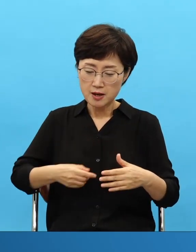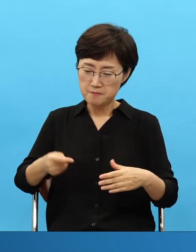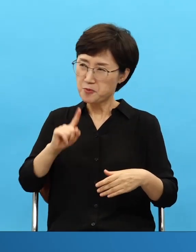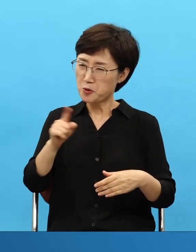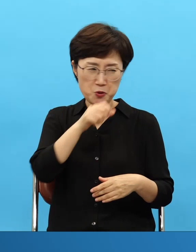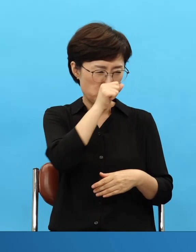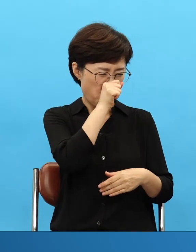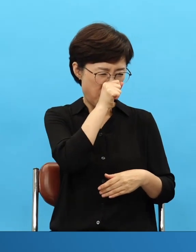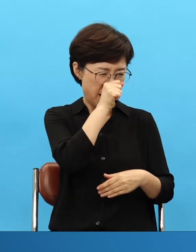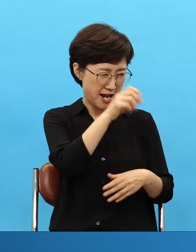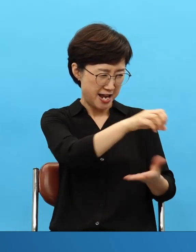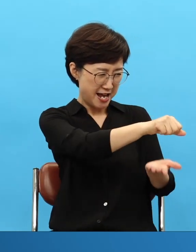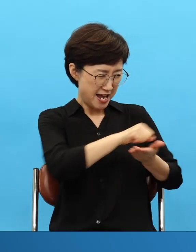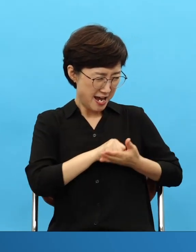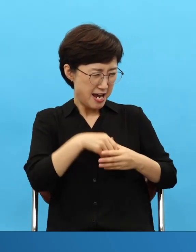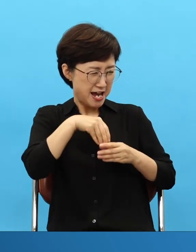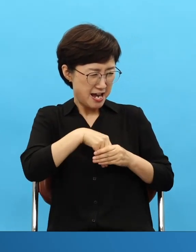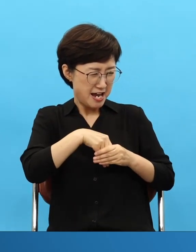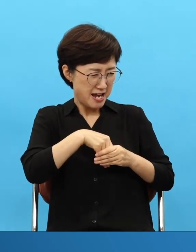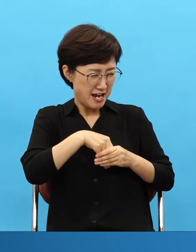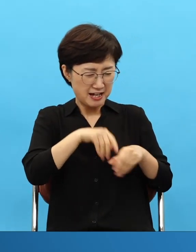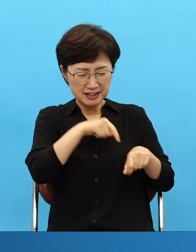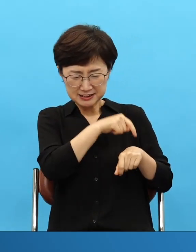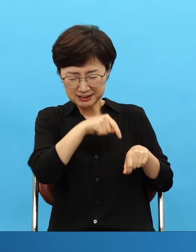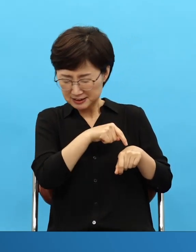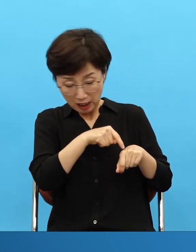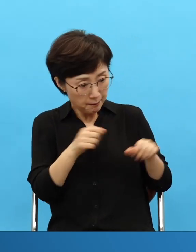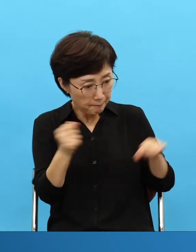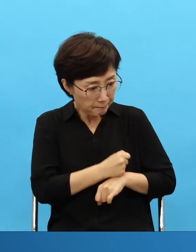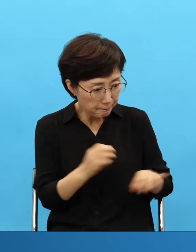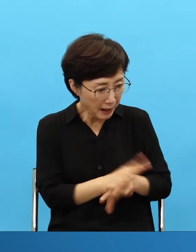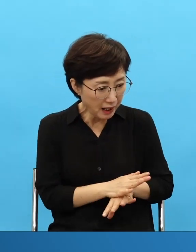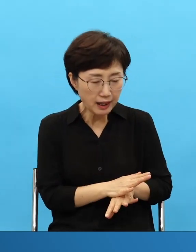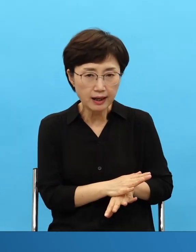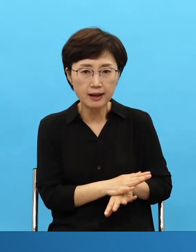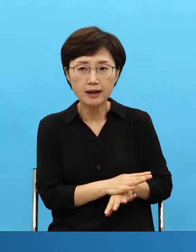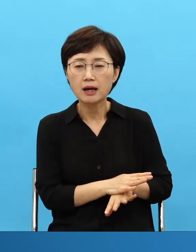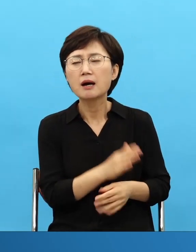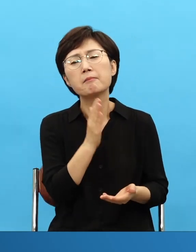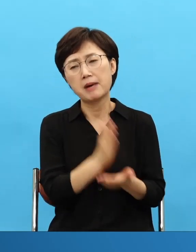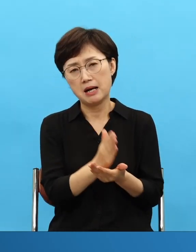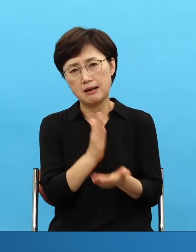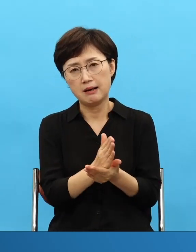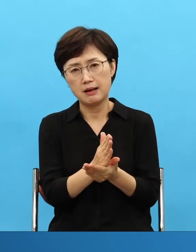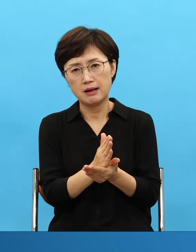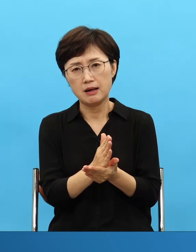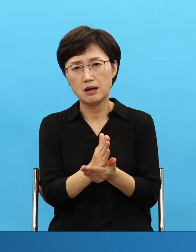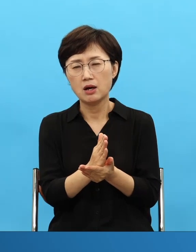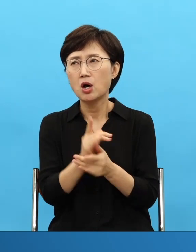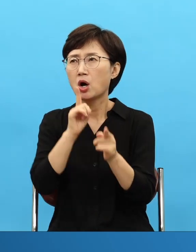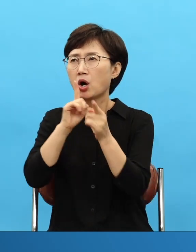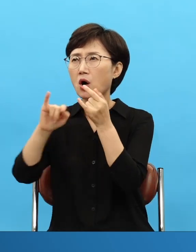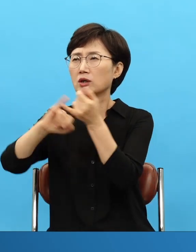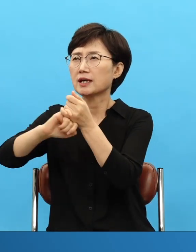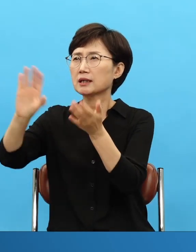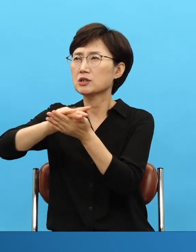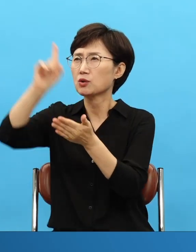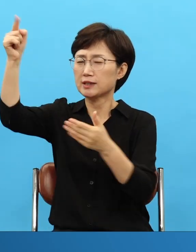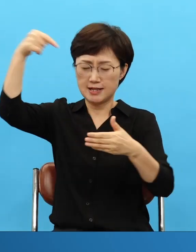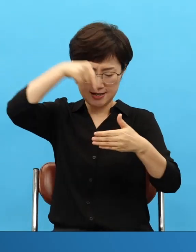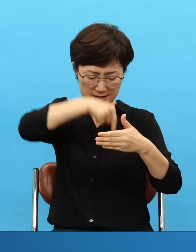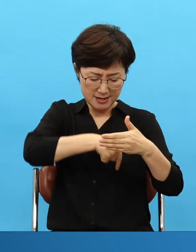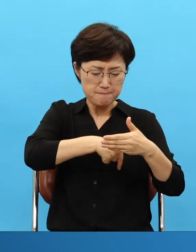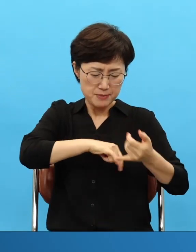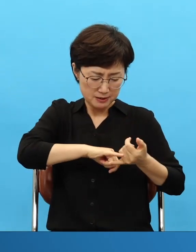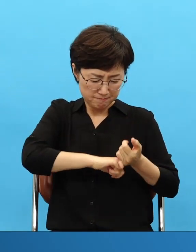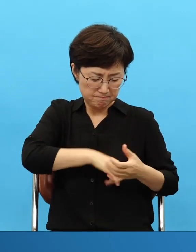partisan that will never be felled. 그리고 여러분 한 명이 다 기억하셔야 됩니다. That's why you need to remember this. Even if it's just one person, you must remember. 두 번째는 뭡니까? Second, what is